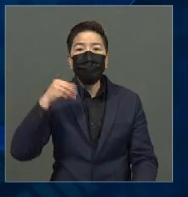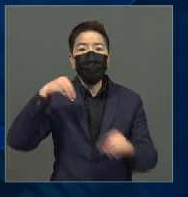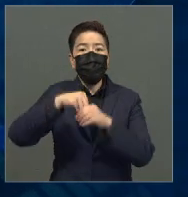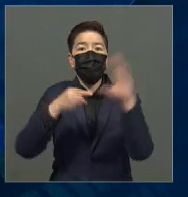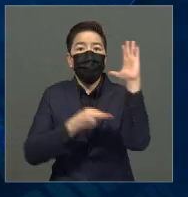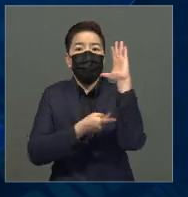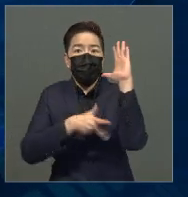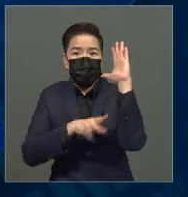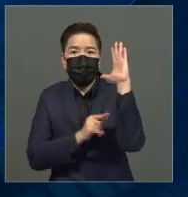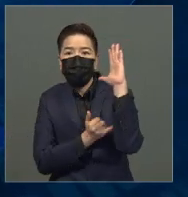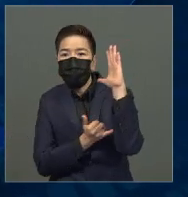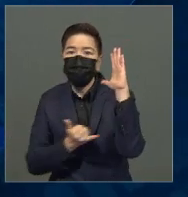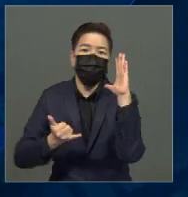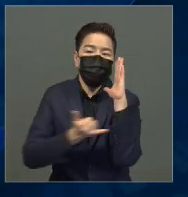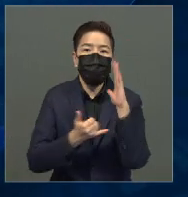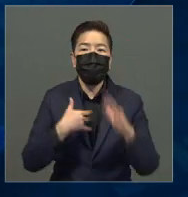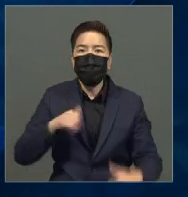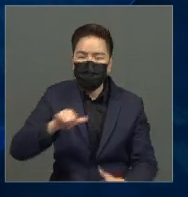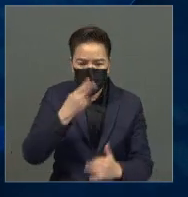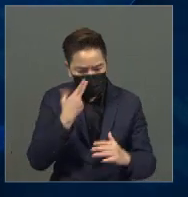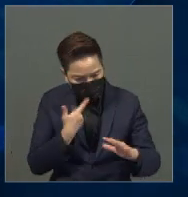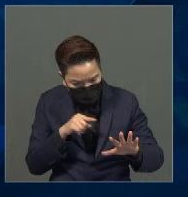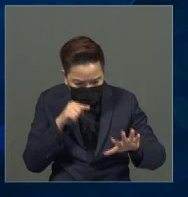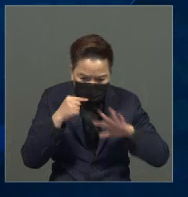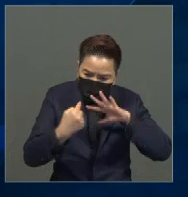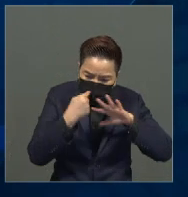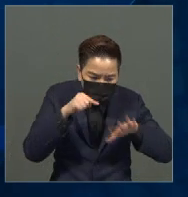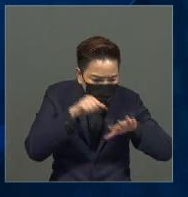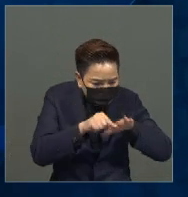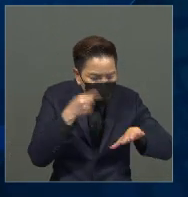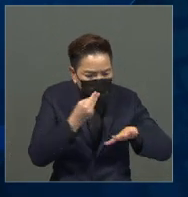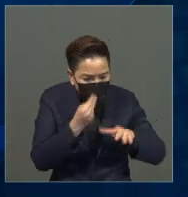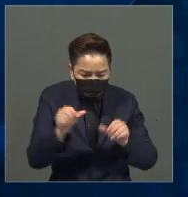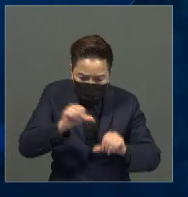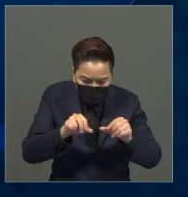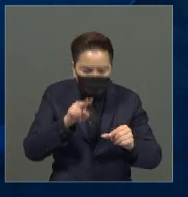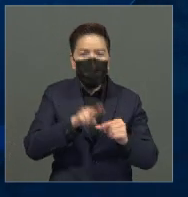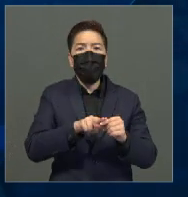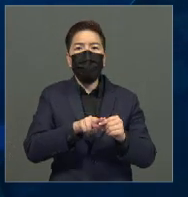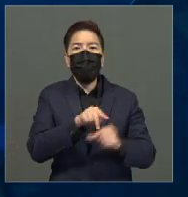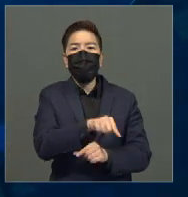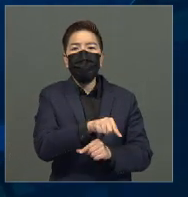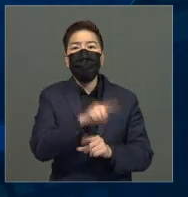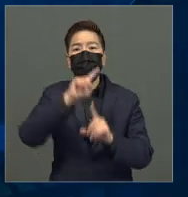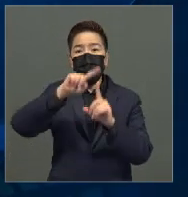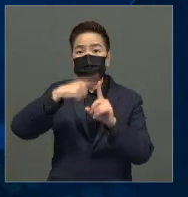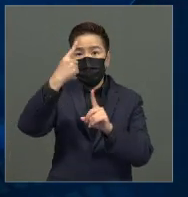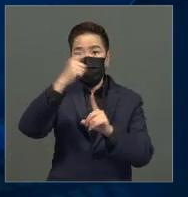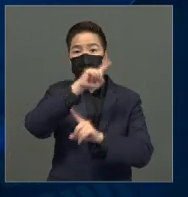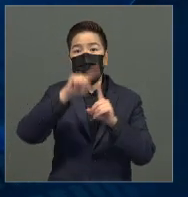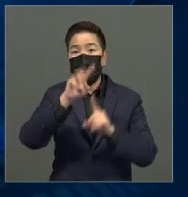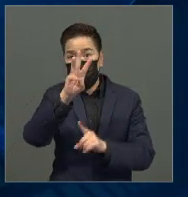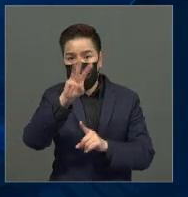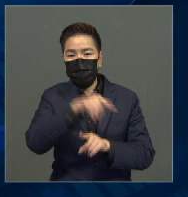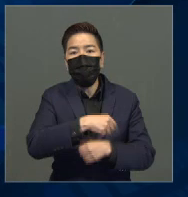จากภูเก็ตค่ะจากนั้นนะคะญาติได้ตรวจเอทีเคในเบื้องต้นผลเป็นบวกจากวันที่ 6มกราคม